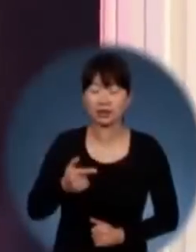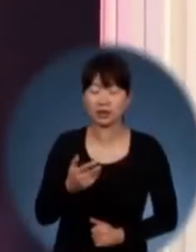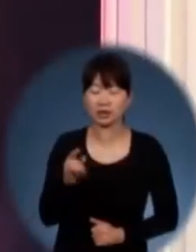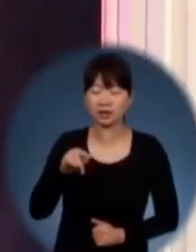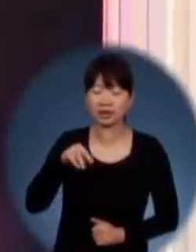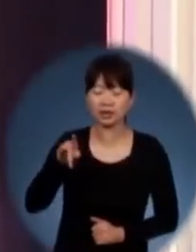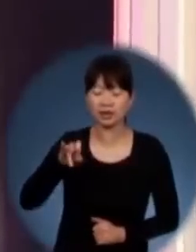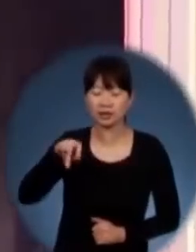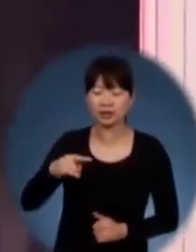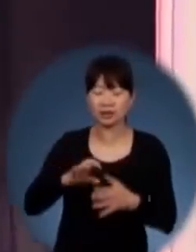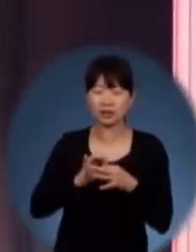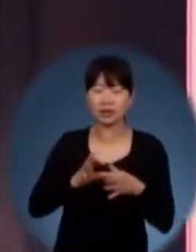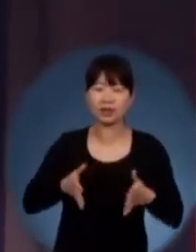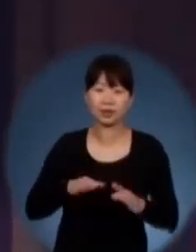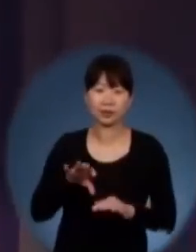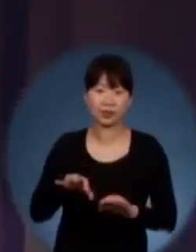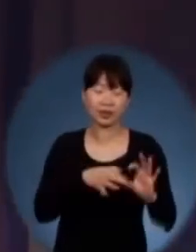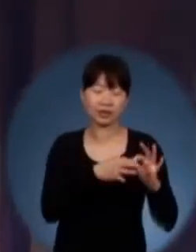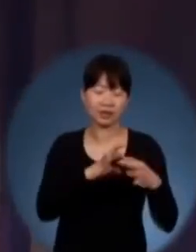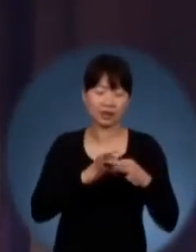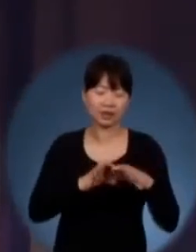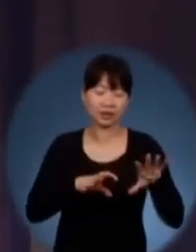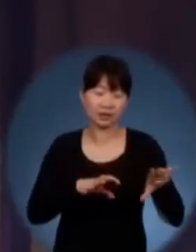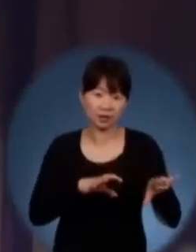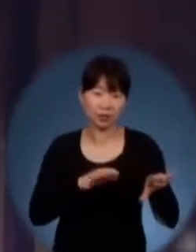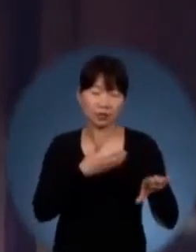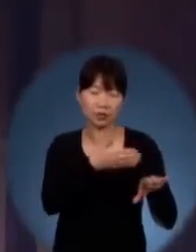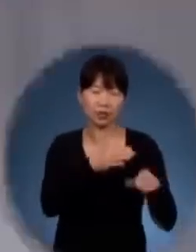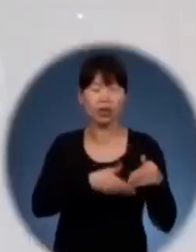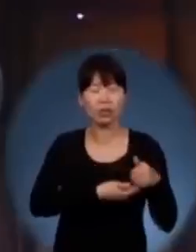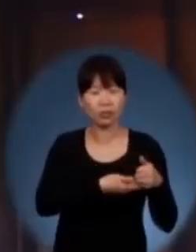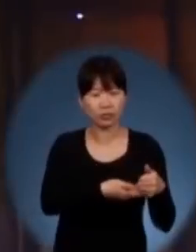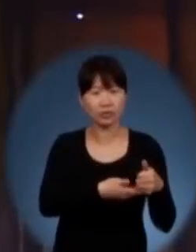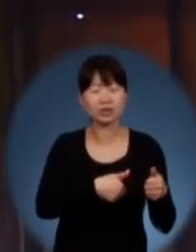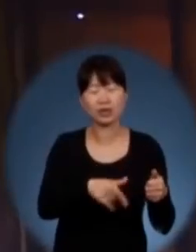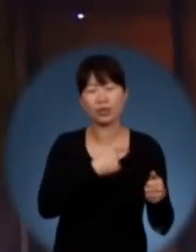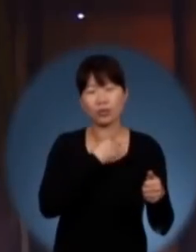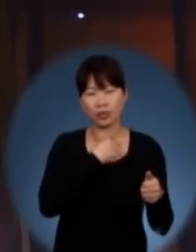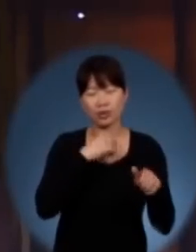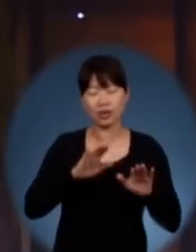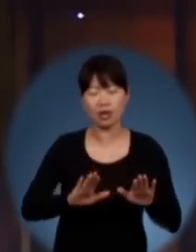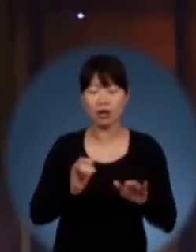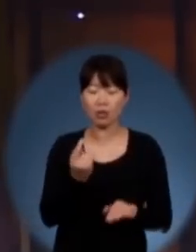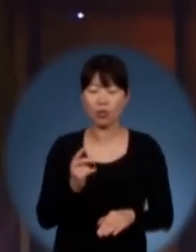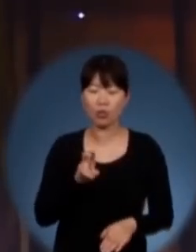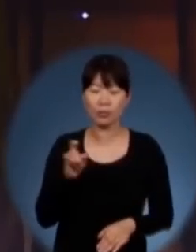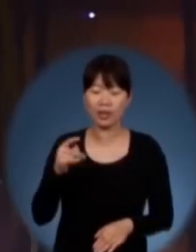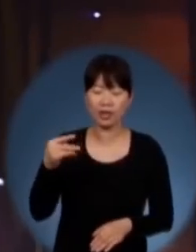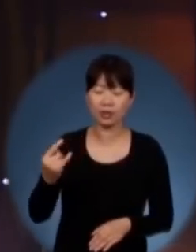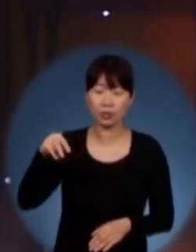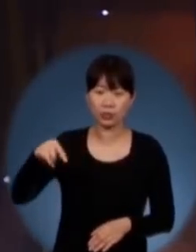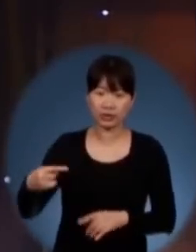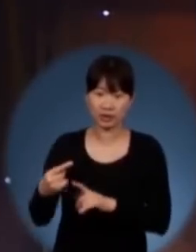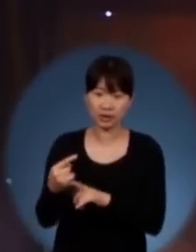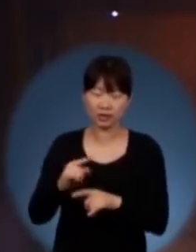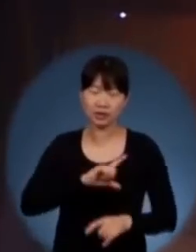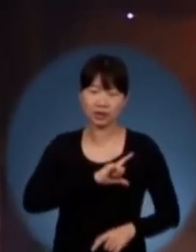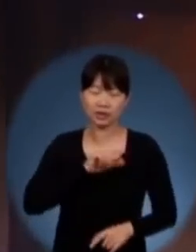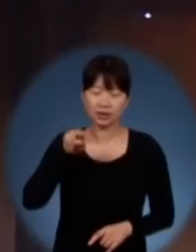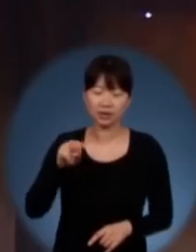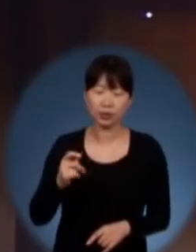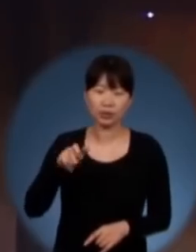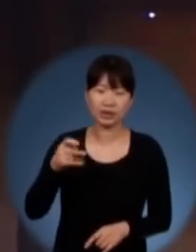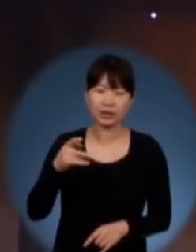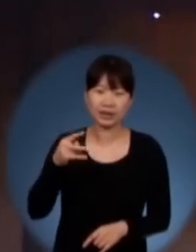네상스고 그리스로 여러분을 모시고 가고자 합니다 메로스 소크라테스